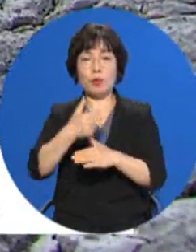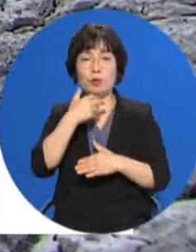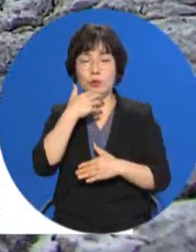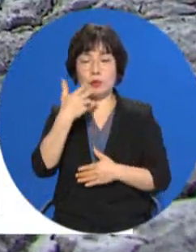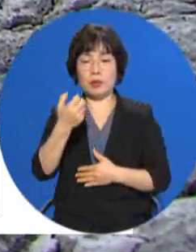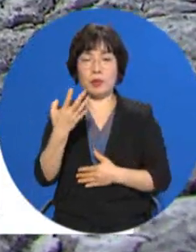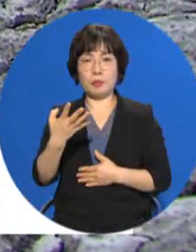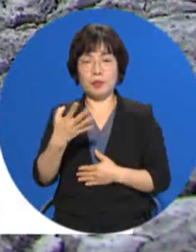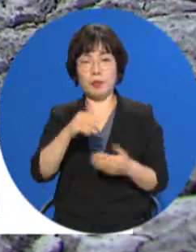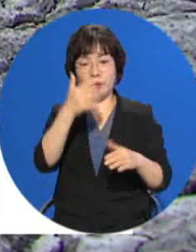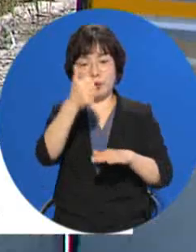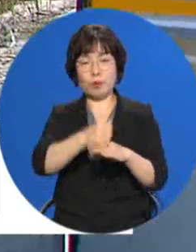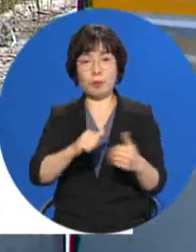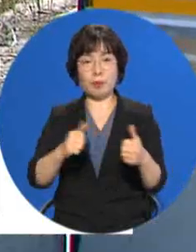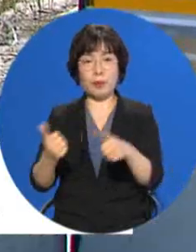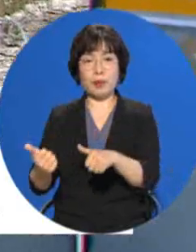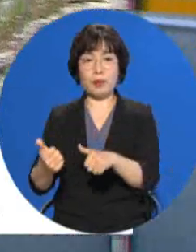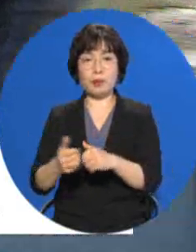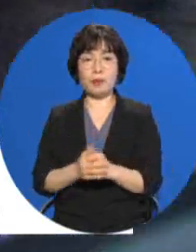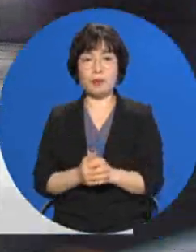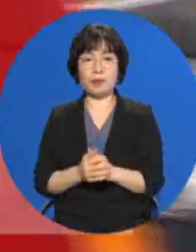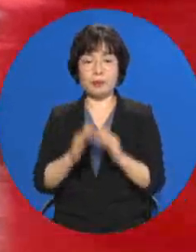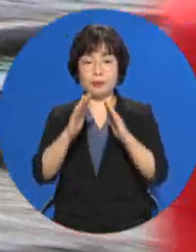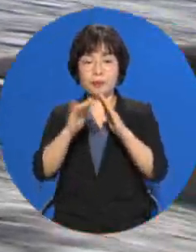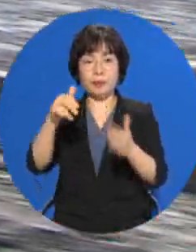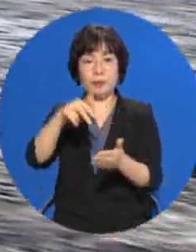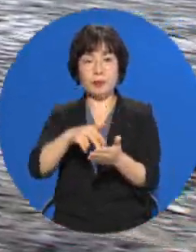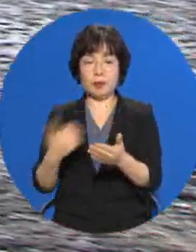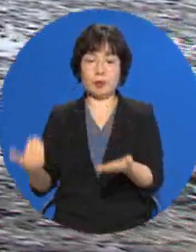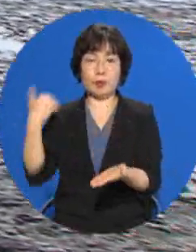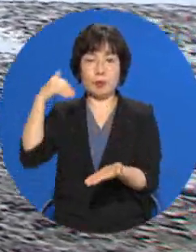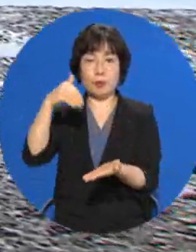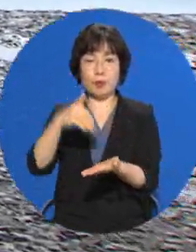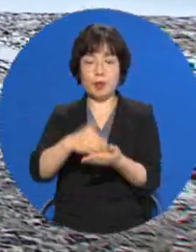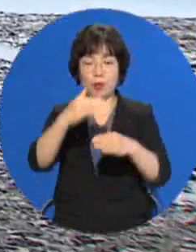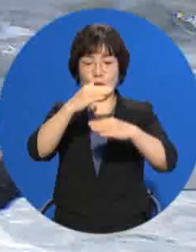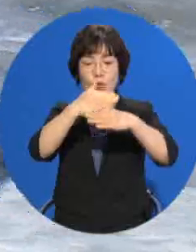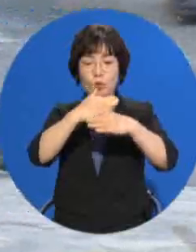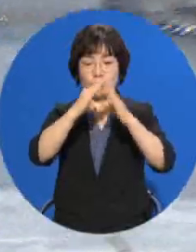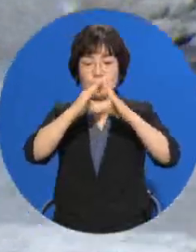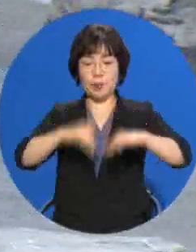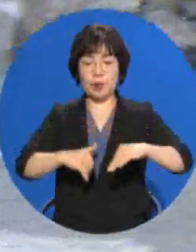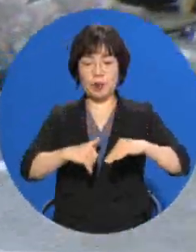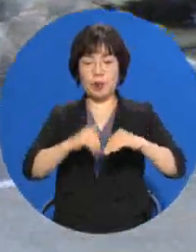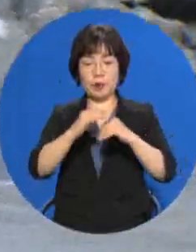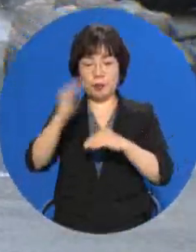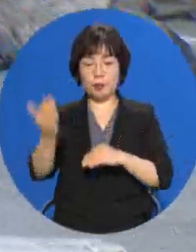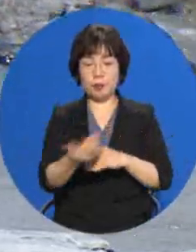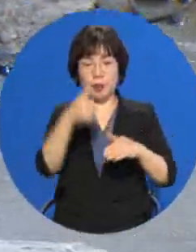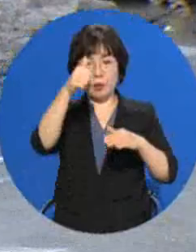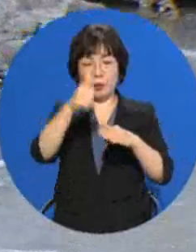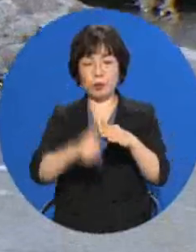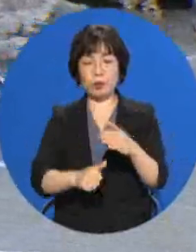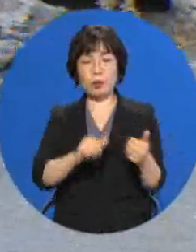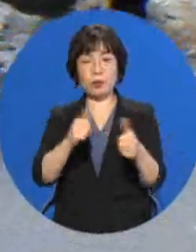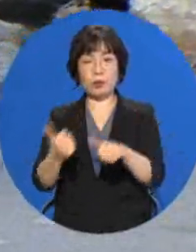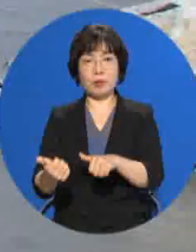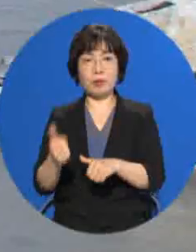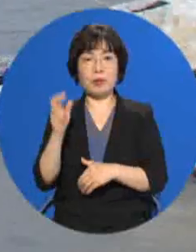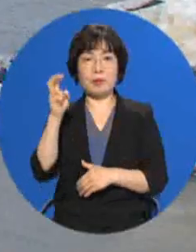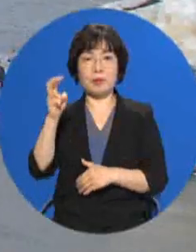숨지는 사고가 났습니다. 유족들은 복원 사업으로 제방을 허문 이후 물골이 깊어져 사고가 난 것으로 보고